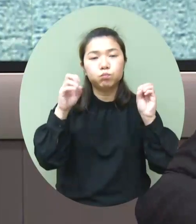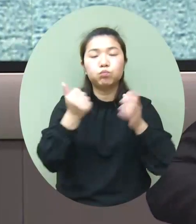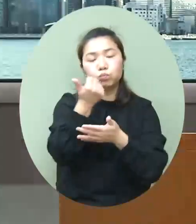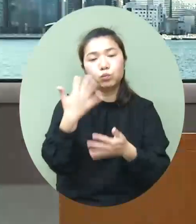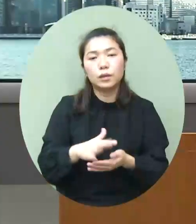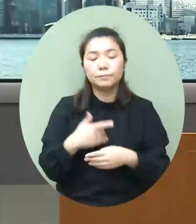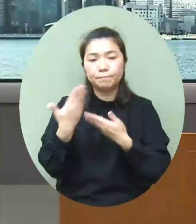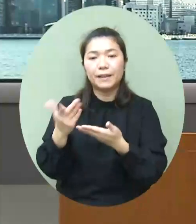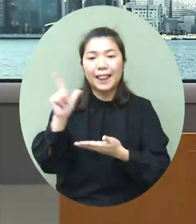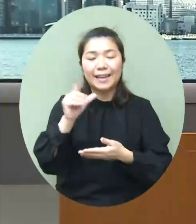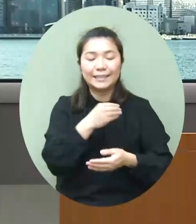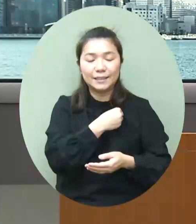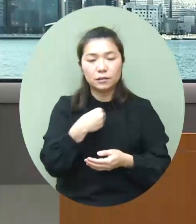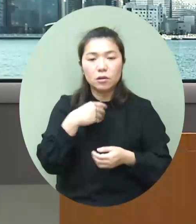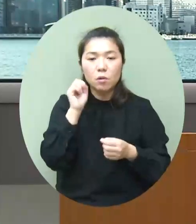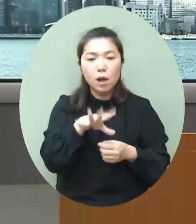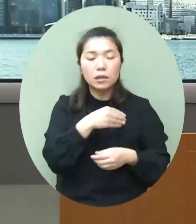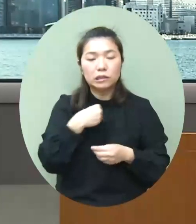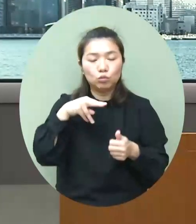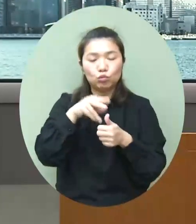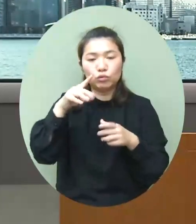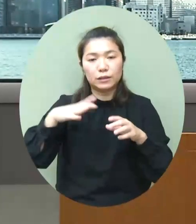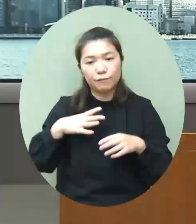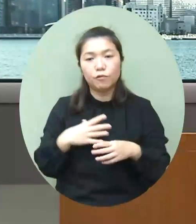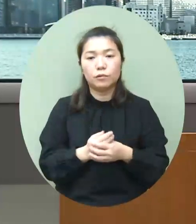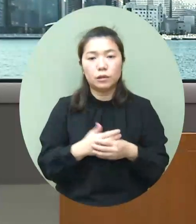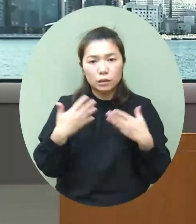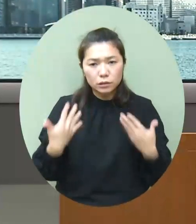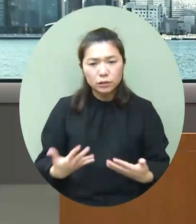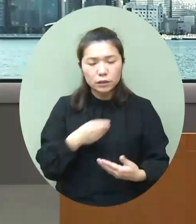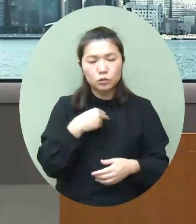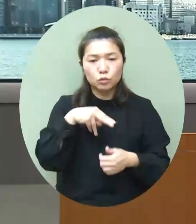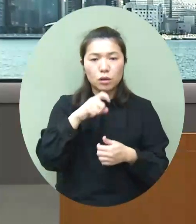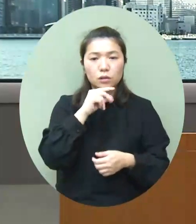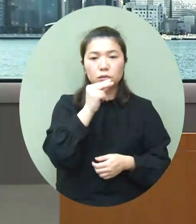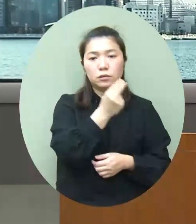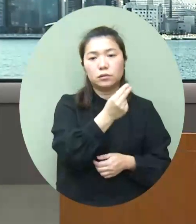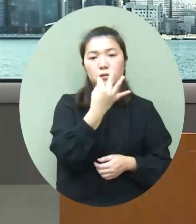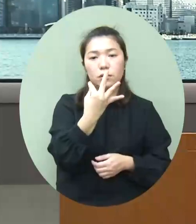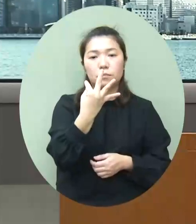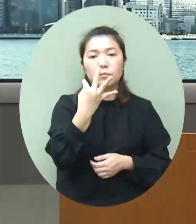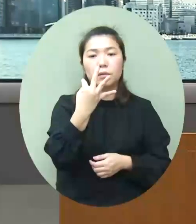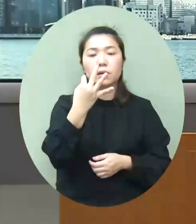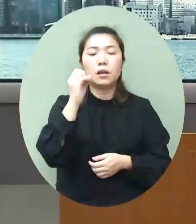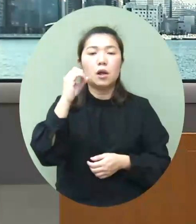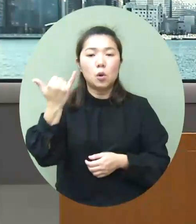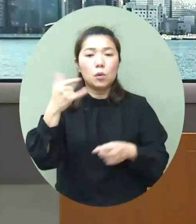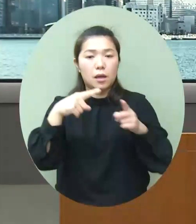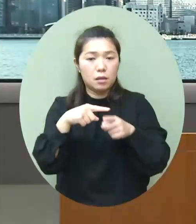这是我的报告。现在李医生，医管局现时有